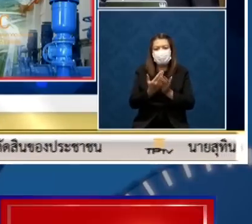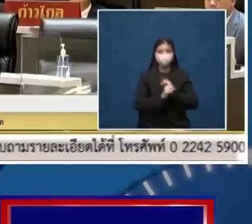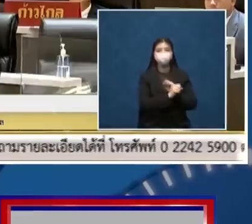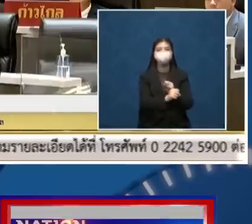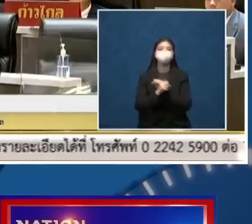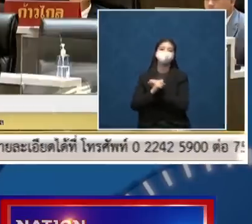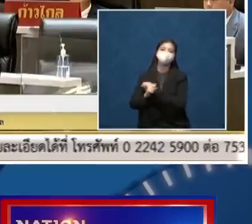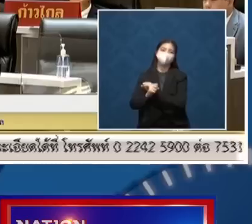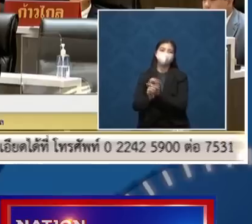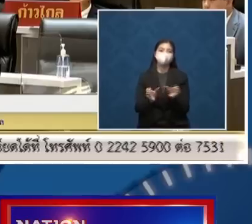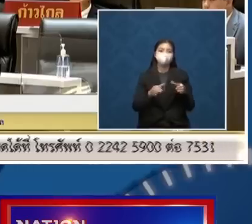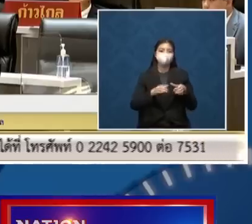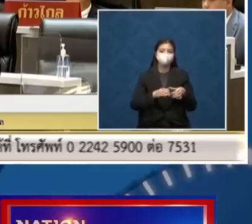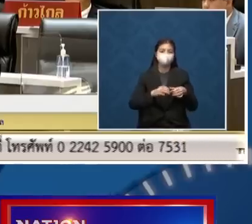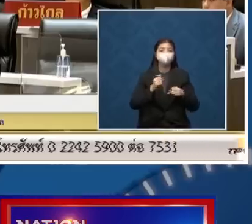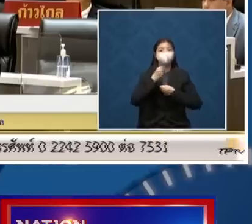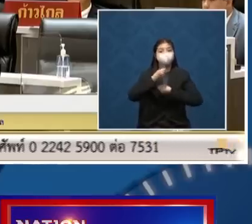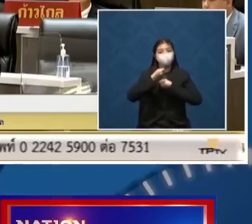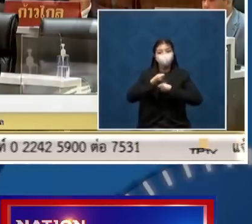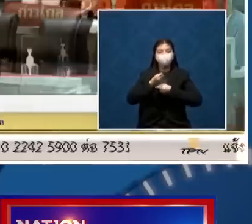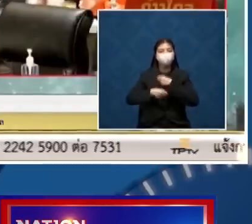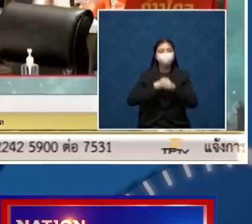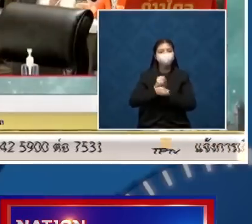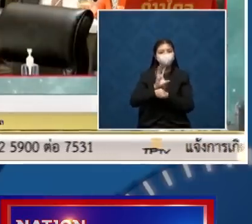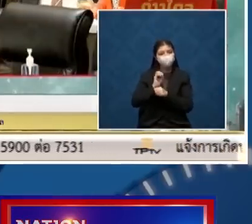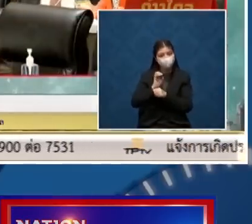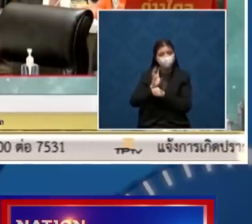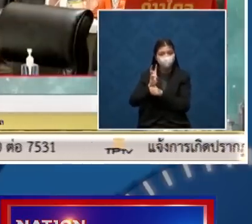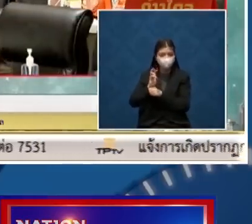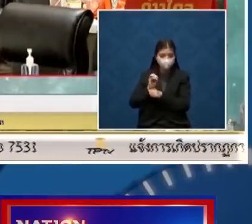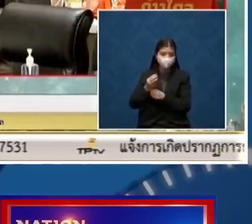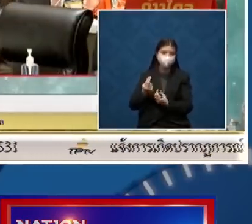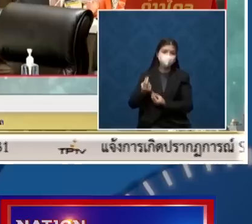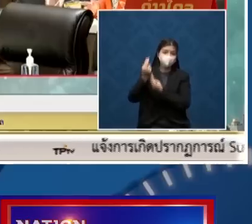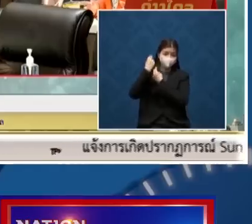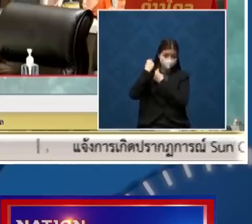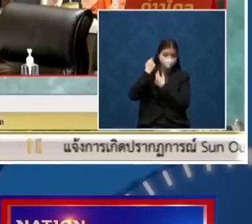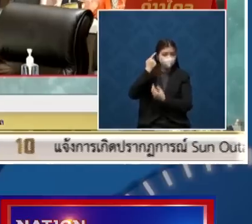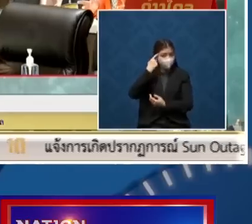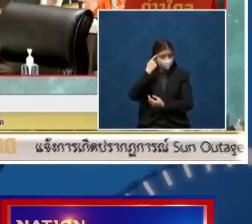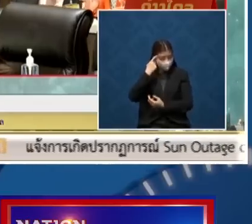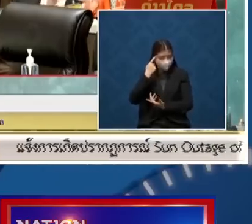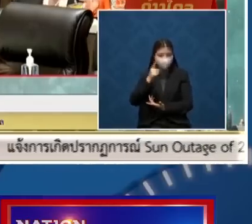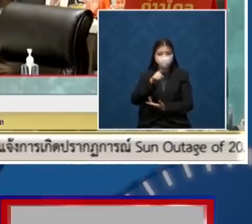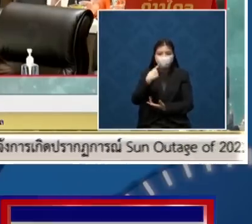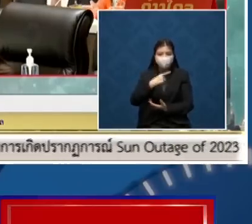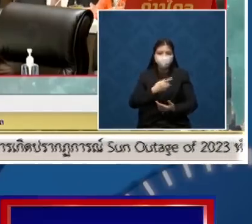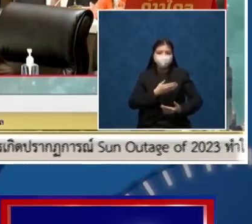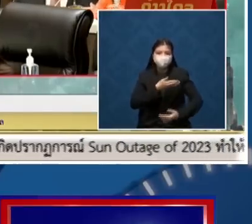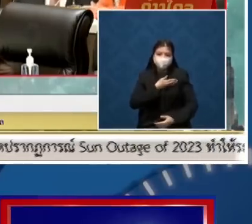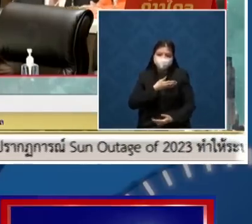ประยุทธ ์ใช ่แล้วก็ปออนุพงศ์นะฮะแล้วเป้าใหญ่นะฮะแต่ละคนอ่ะเริ่มจ